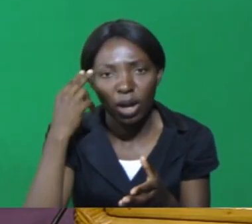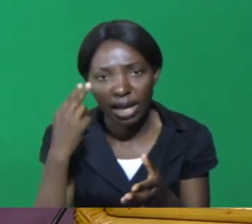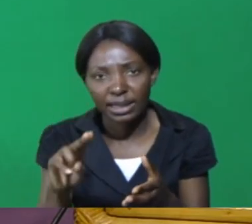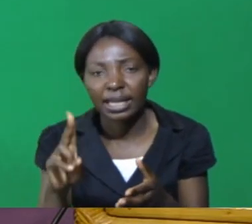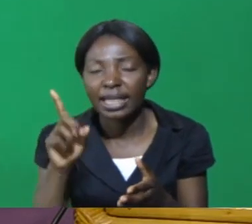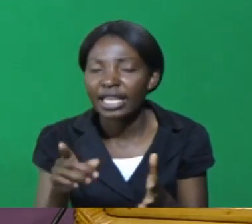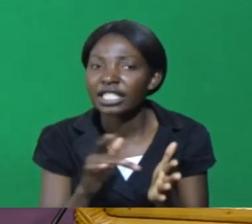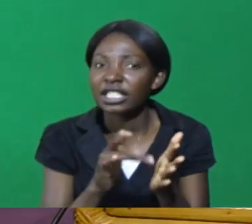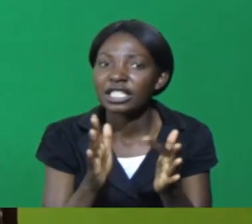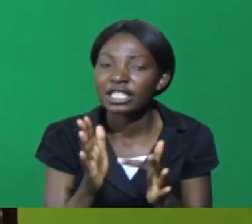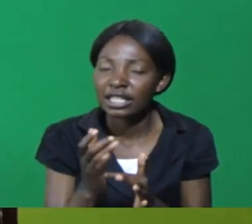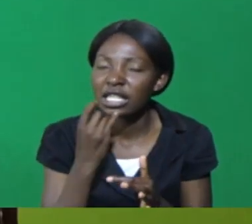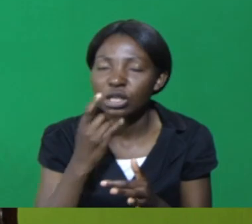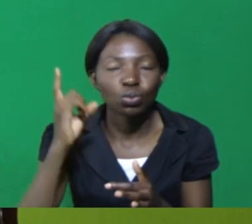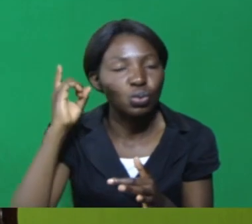ndiye Jesu atori Mwari.